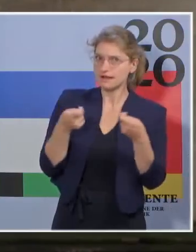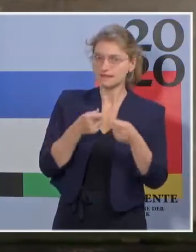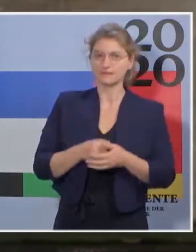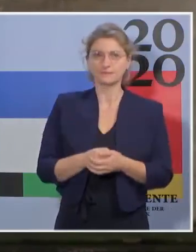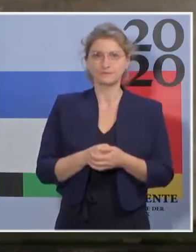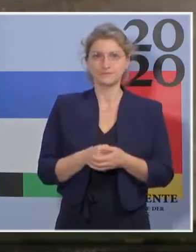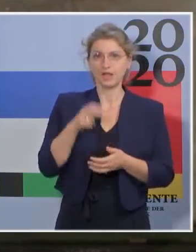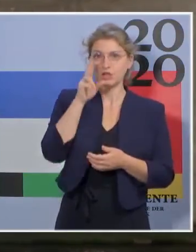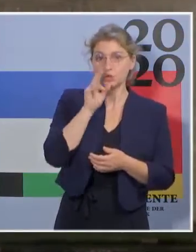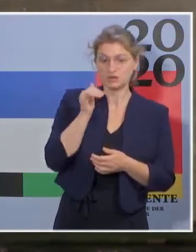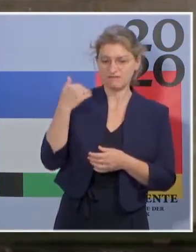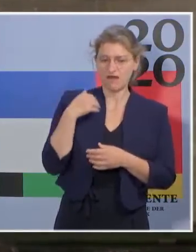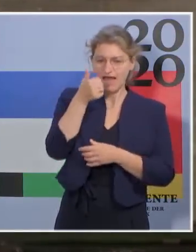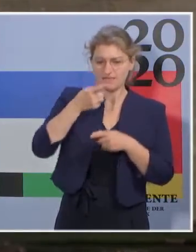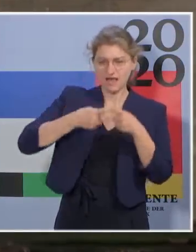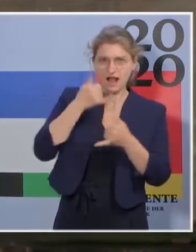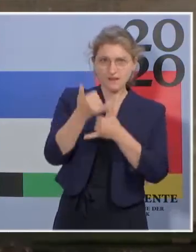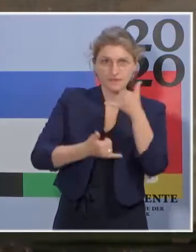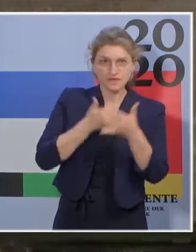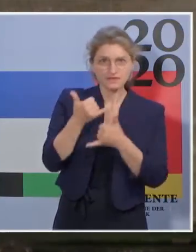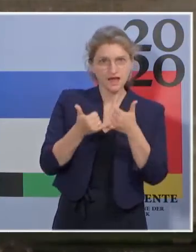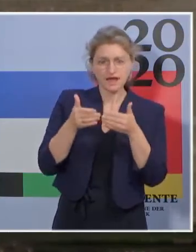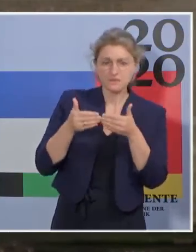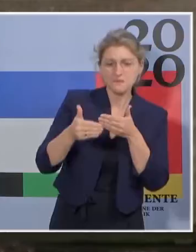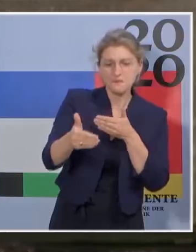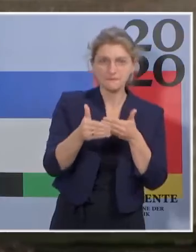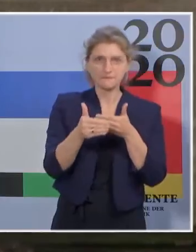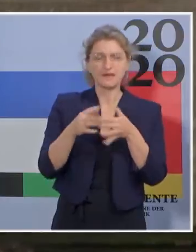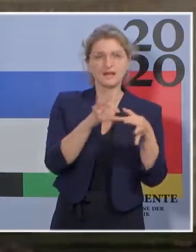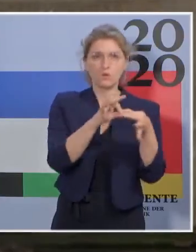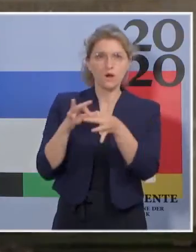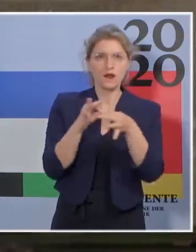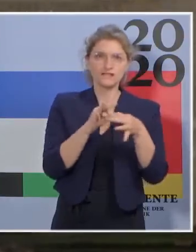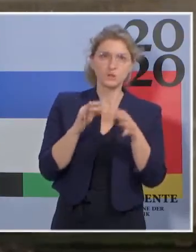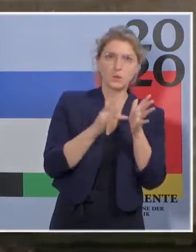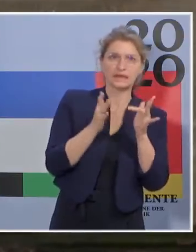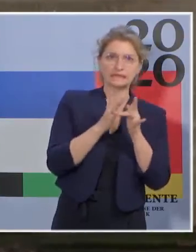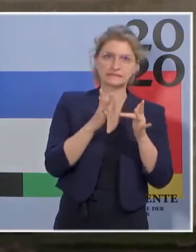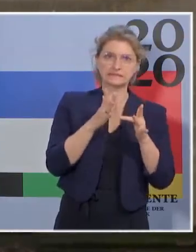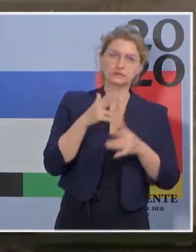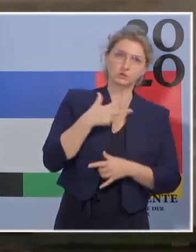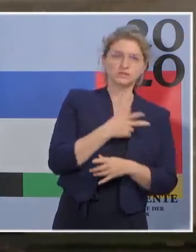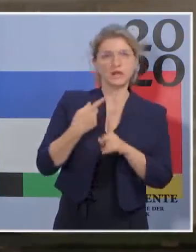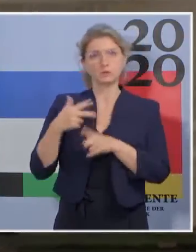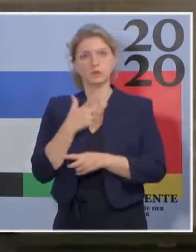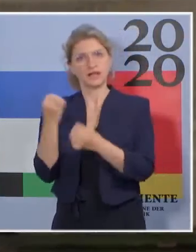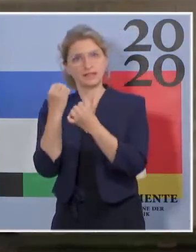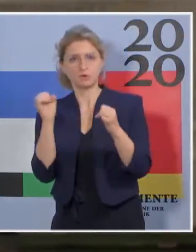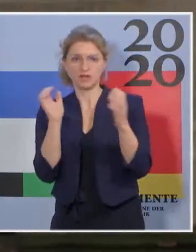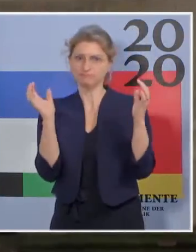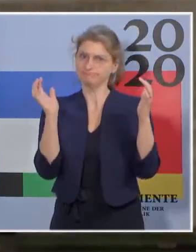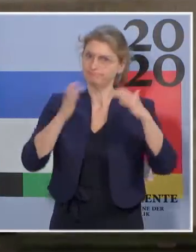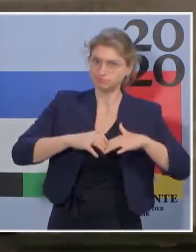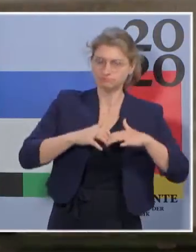Jahre dauernde Koalition aus Christlich-Sozialen und Sozialdemokraten zu Bruch gegangen. Für Mitte Oktober wurden